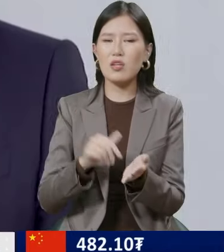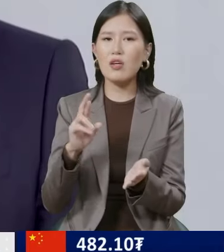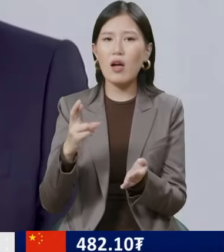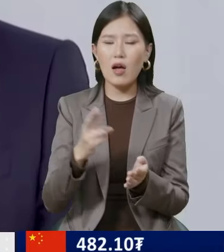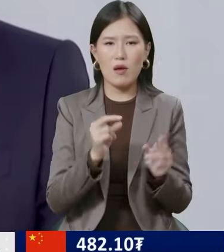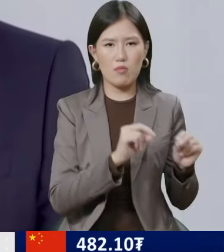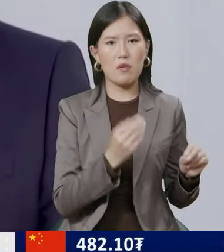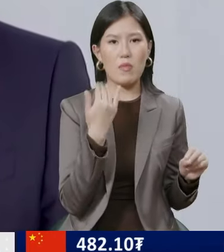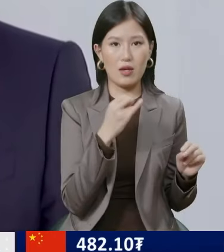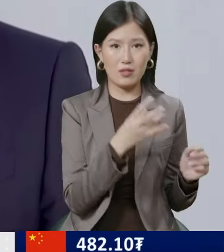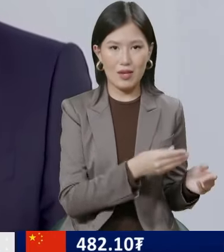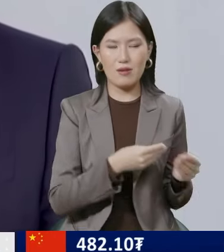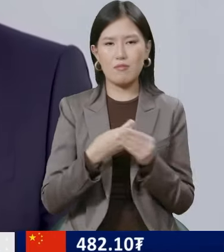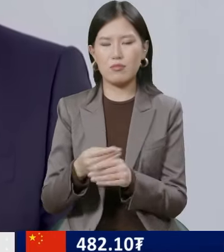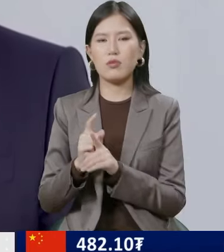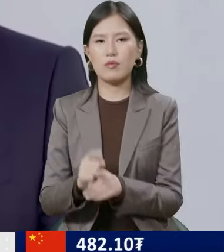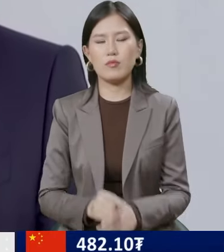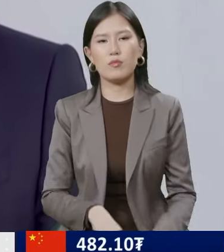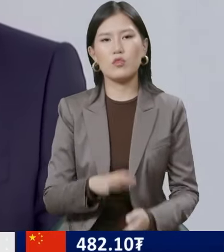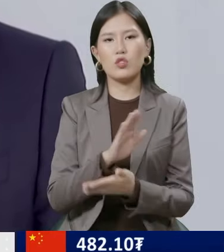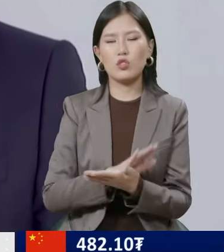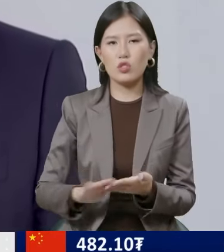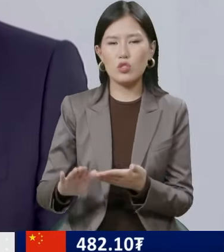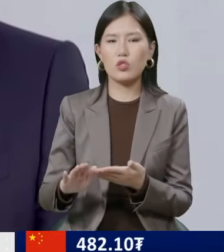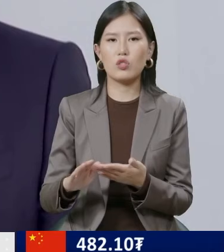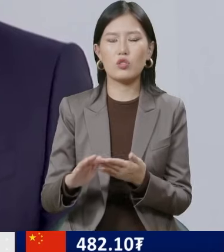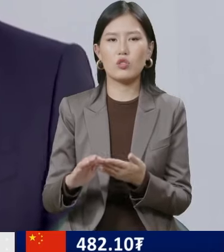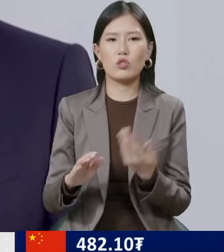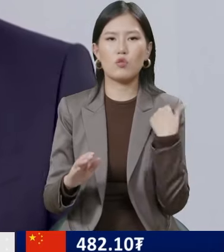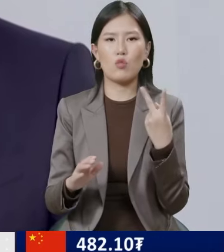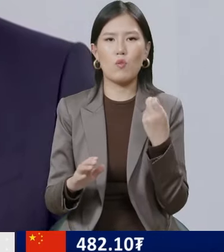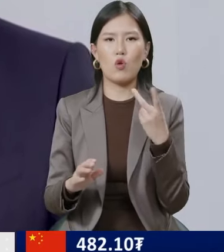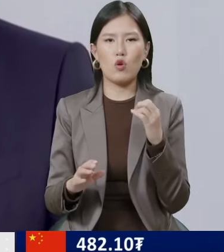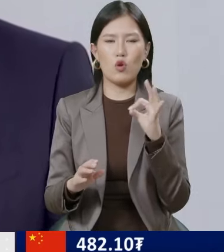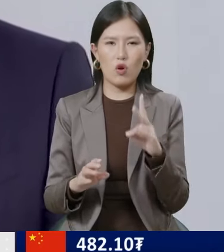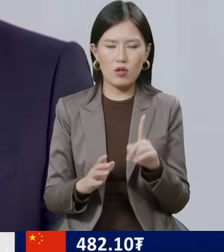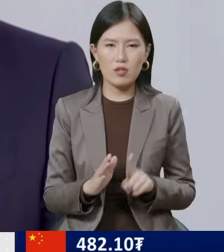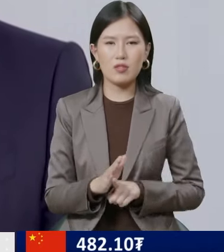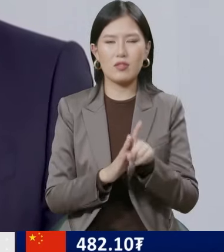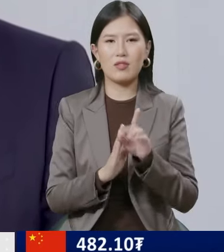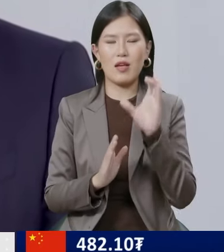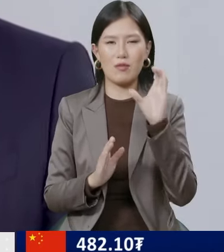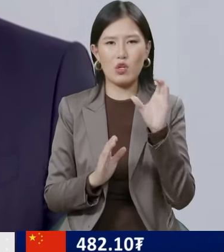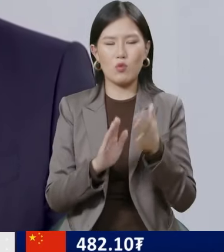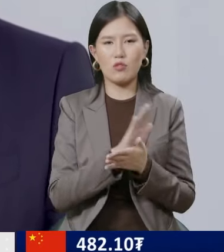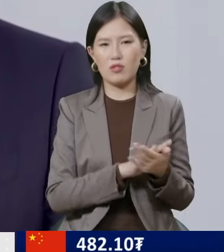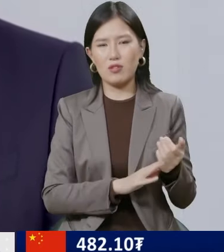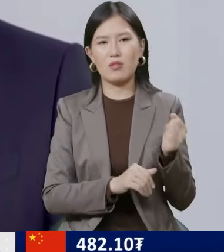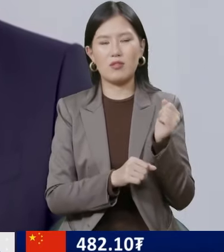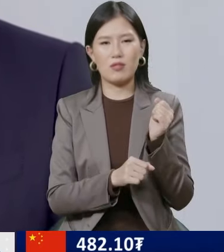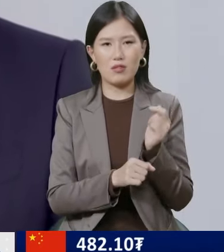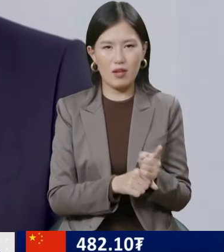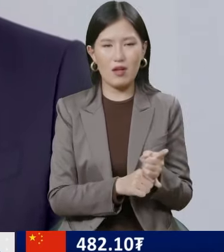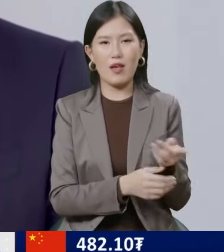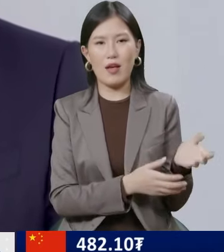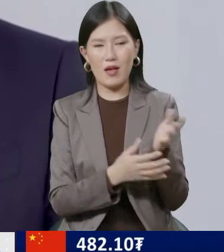хийгдэж байна. За шинээр одоо 2020 оноос хойш хийгдэж байгаа парк шинчиллийн хүрээнд бол орж ирж байгаа автобуснууд